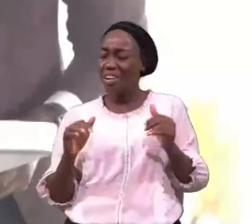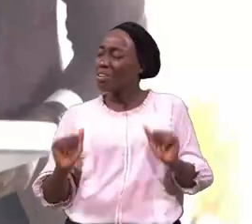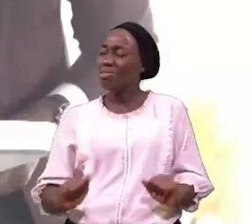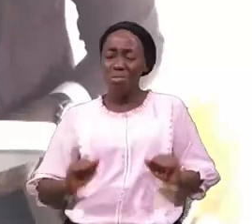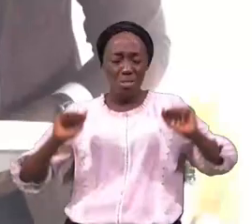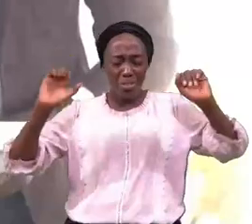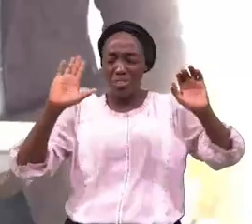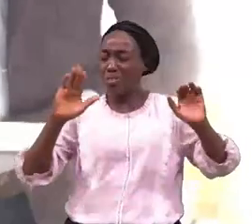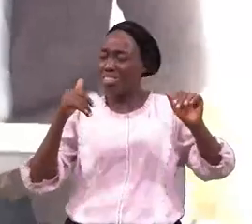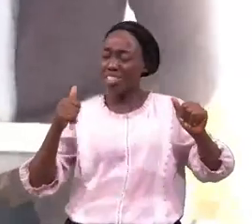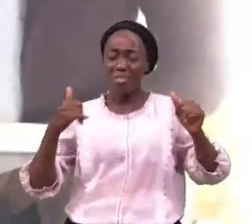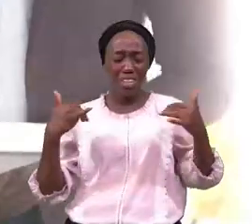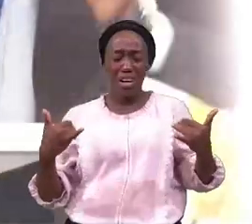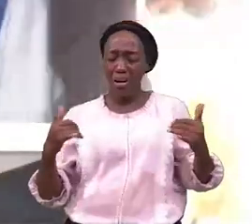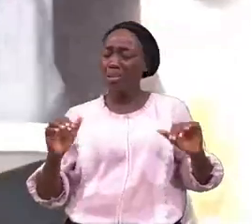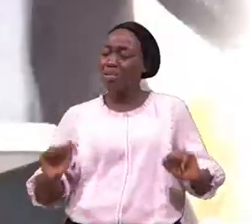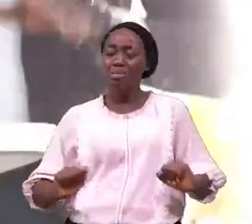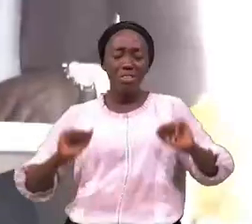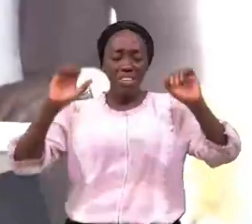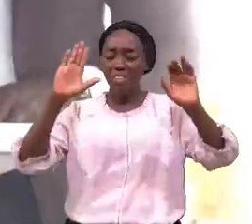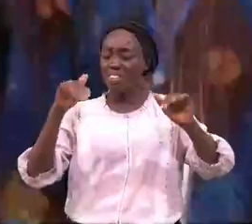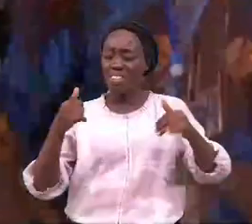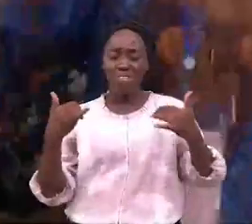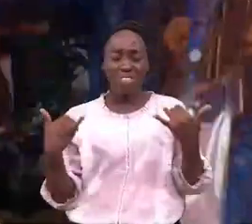Consacre-toi. Abandonne-toi.